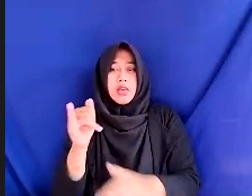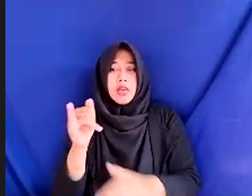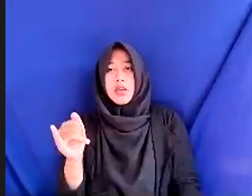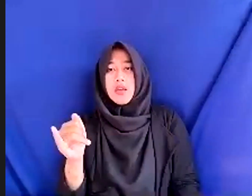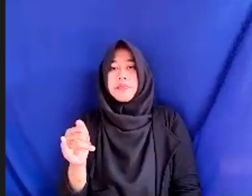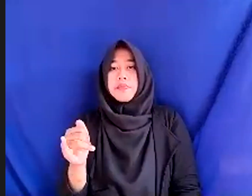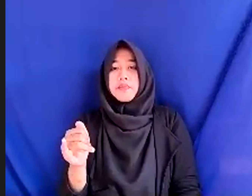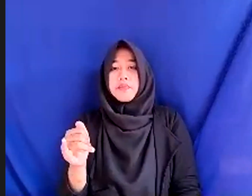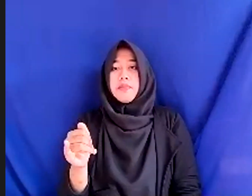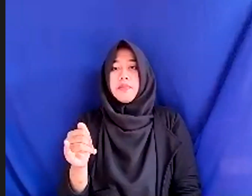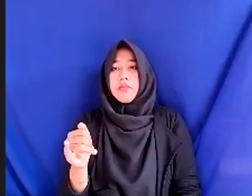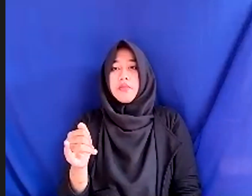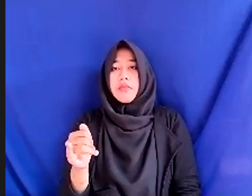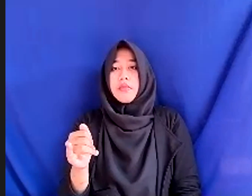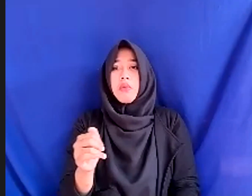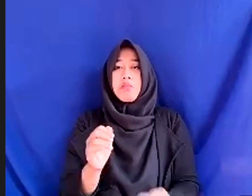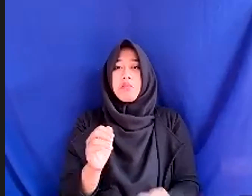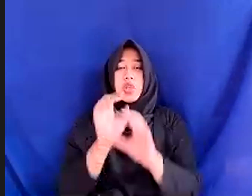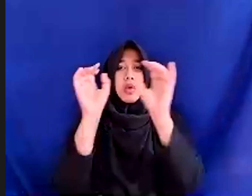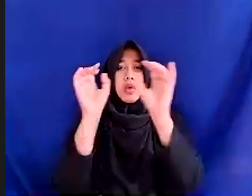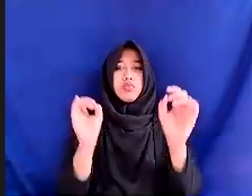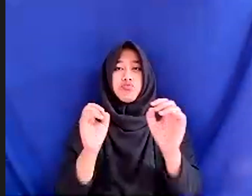berbagai macam jurusan itu